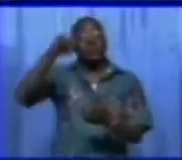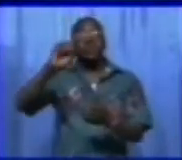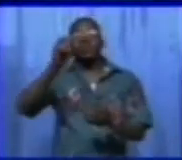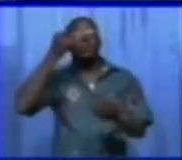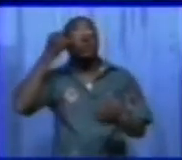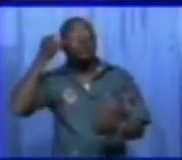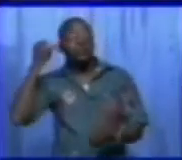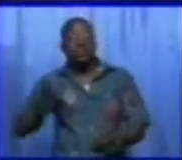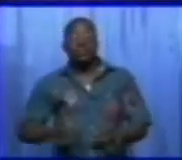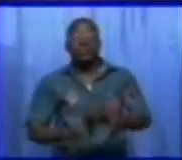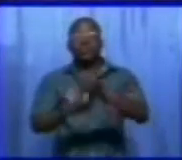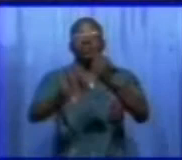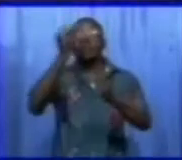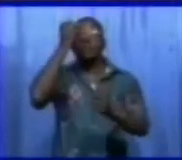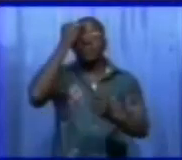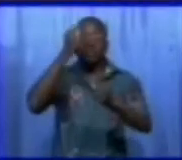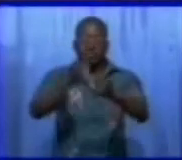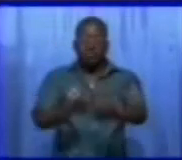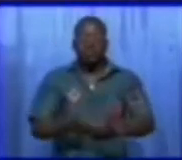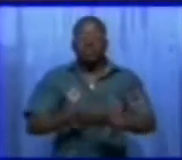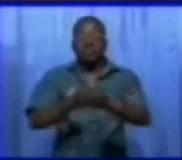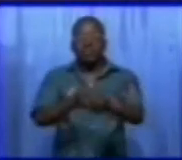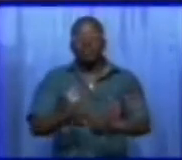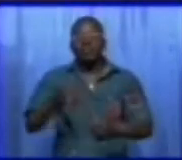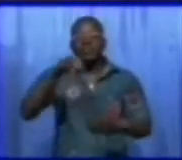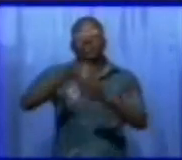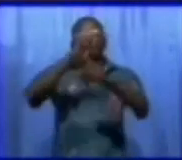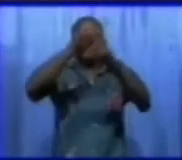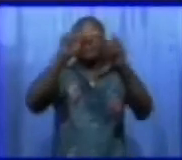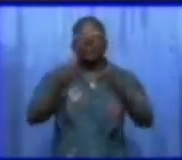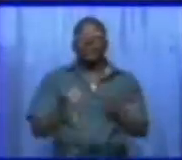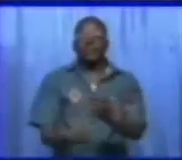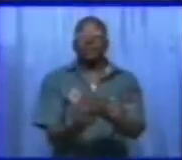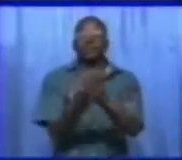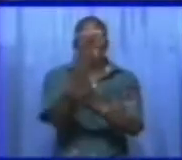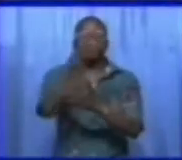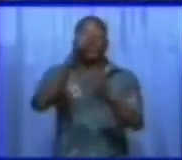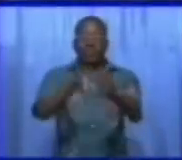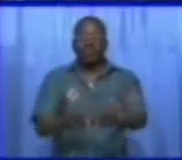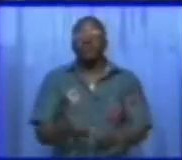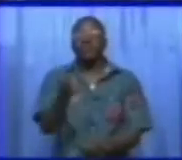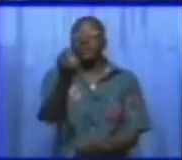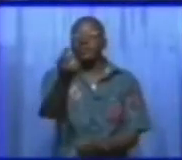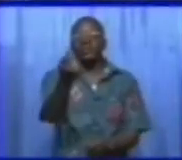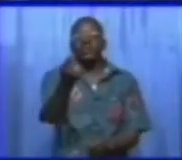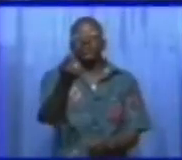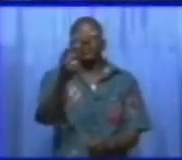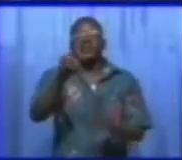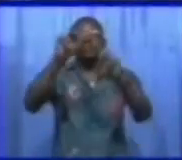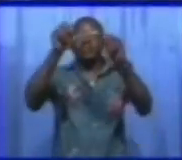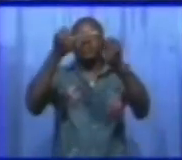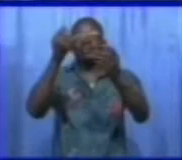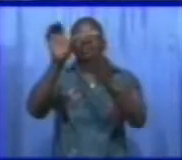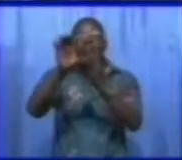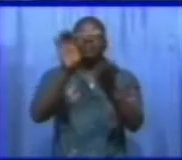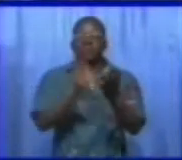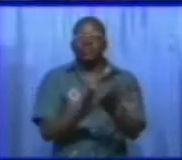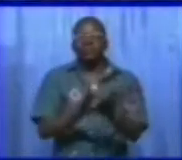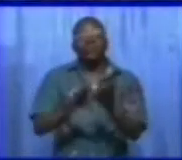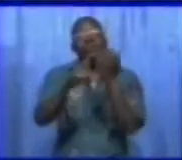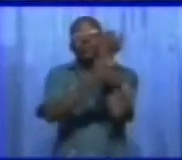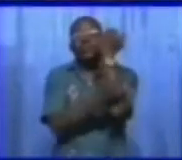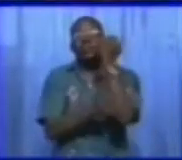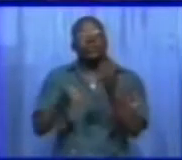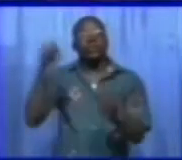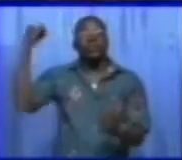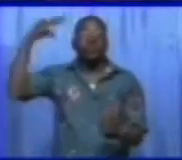Japon à soutenir le ministère de l'Agriculture dans sa quête de promotion de la culture du sésame. Au titre de cette convention, le pays du soleil